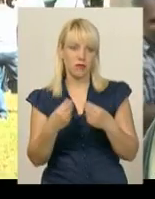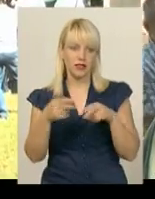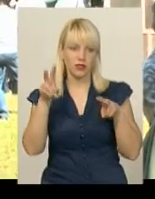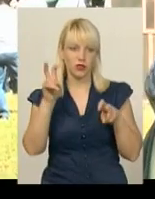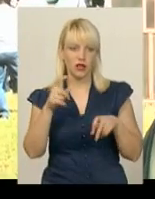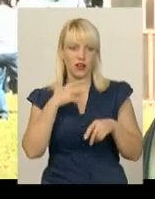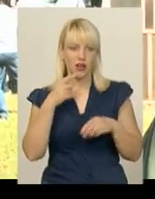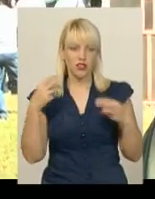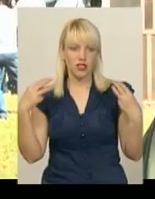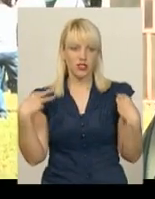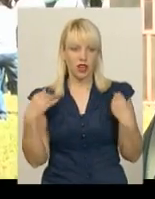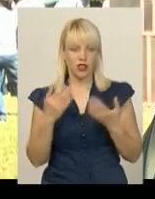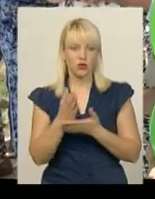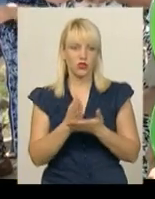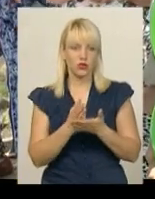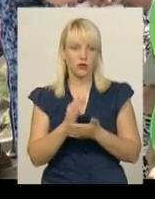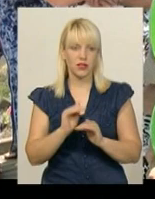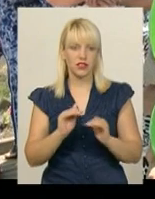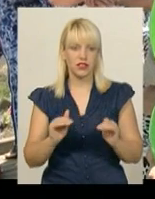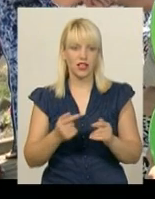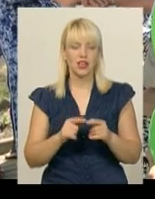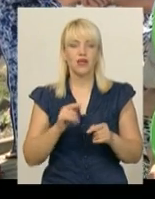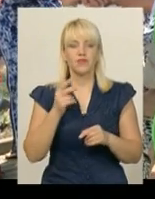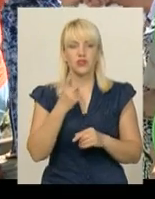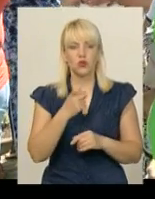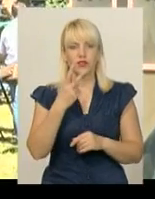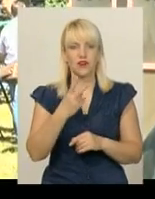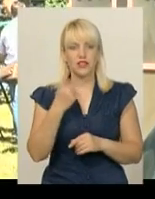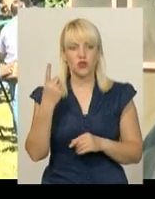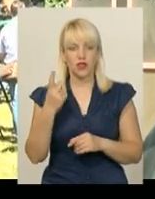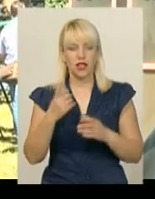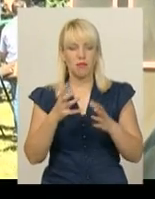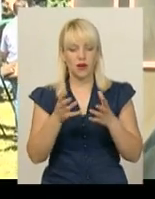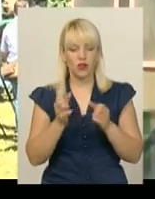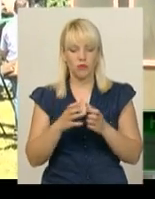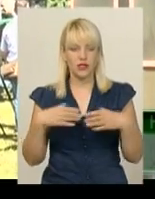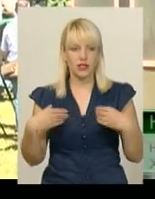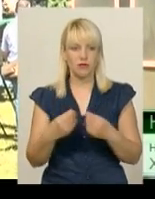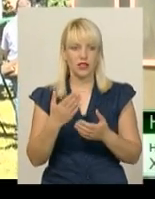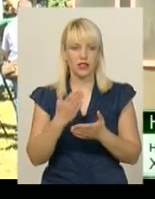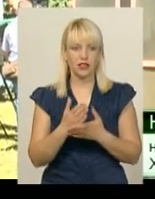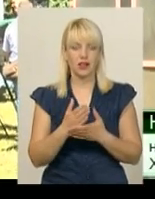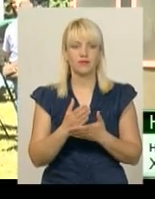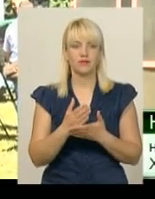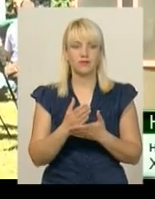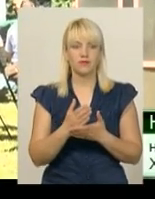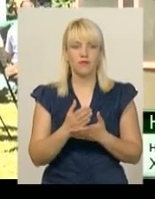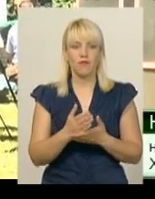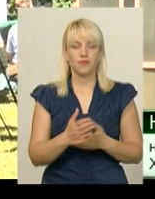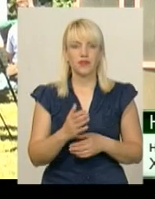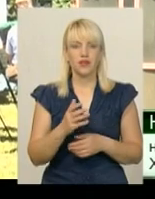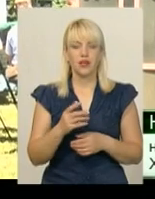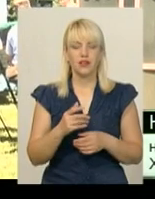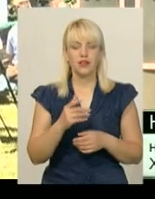в справах дітей в області Ніна Магур, та 131 прийомна сім'я. У нас є банк даних потенційних прийомних